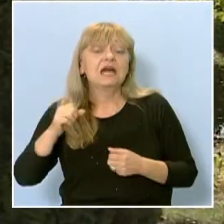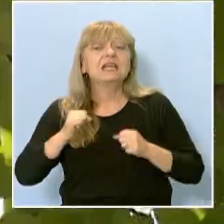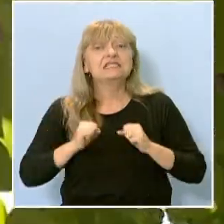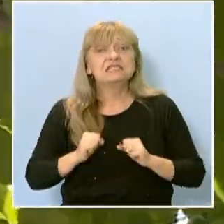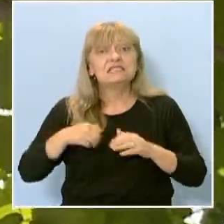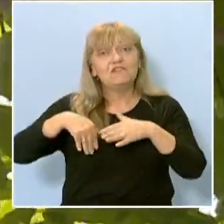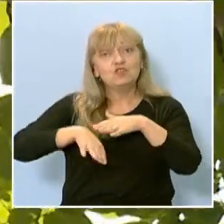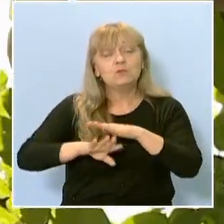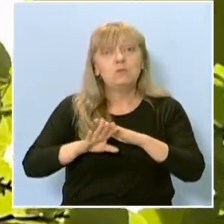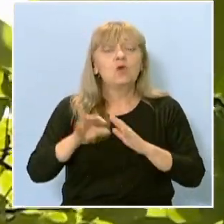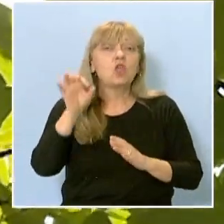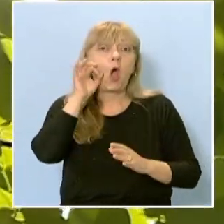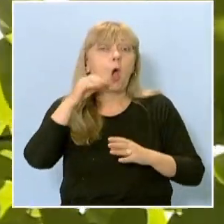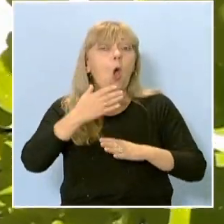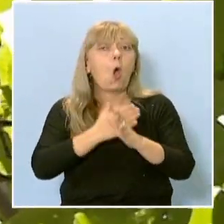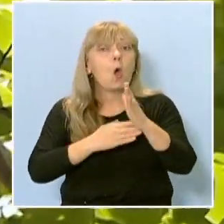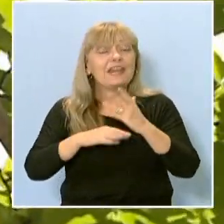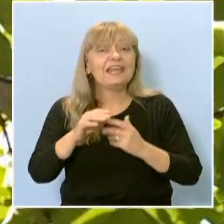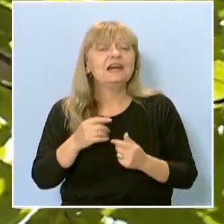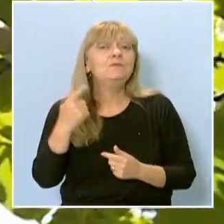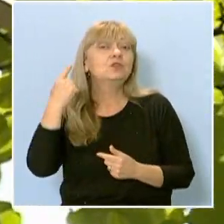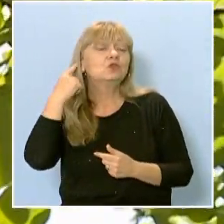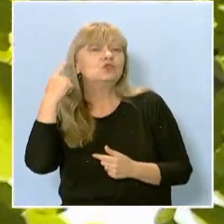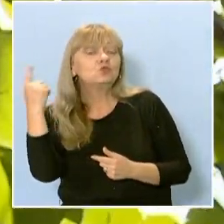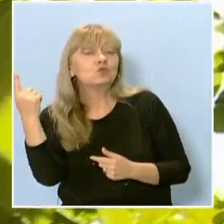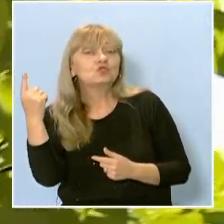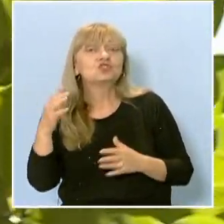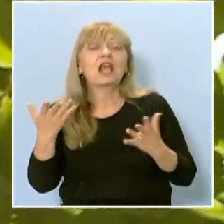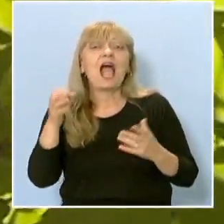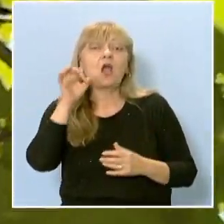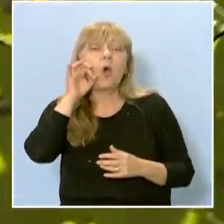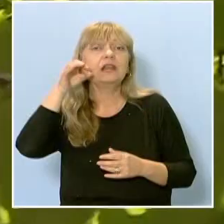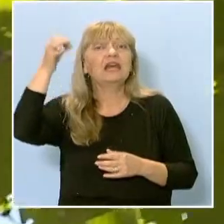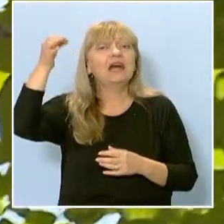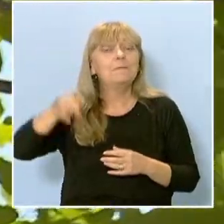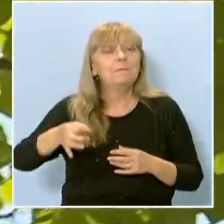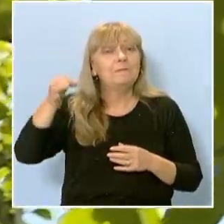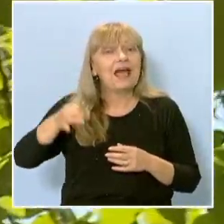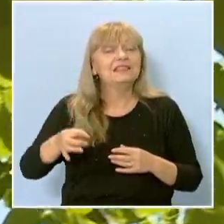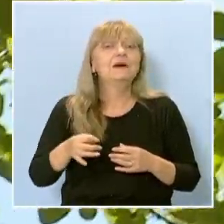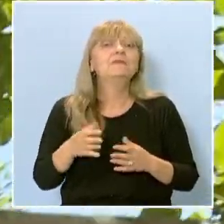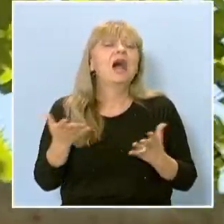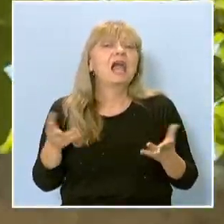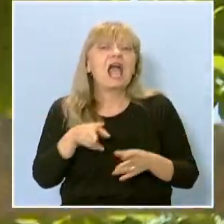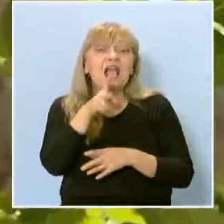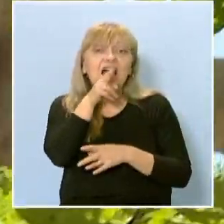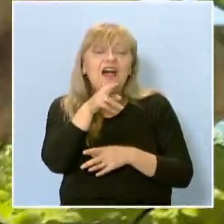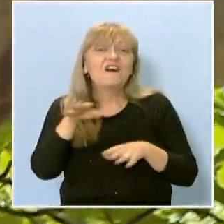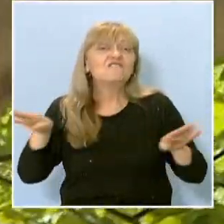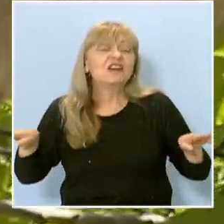вятъра, как падат орехчетата по земята, как вранката грачи, защото се търси